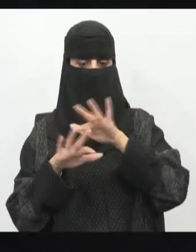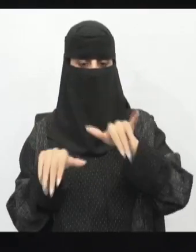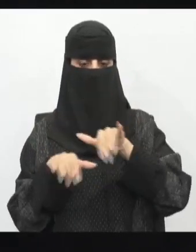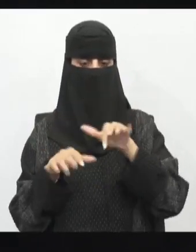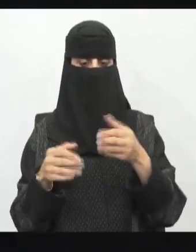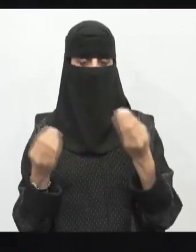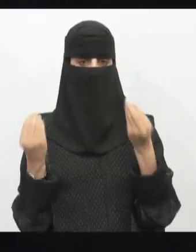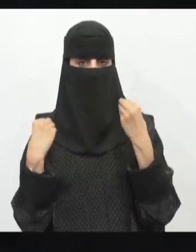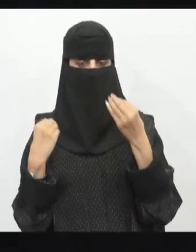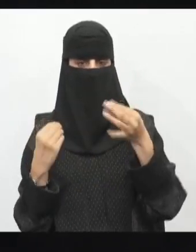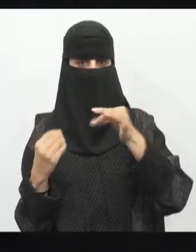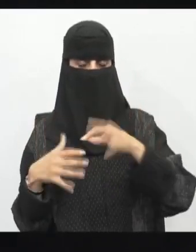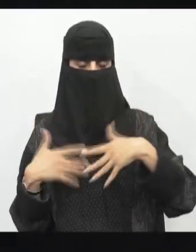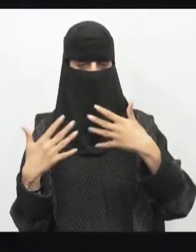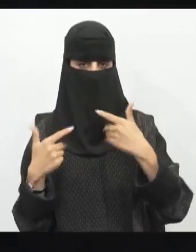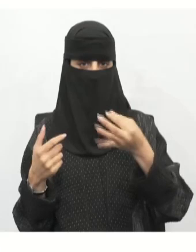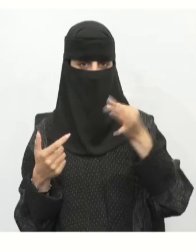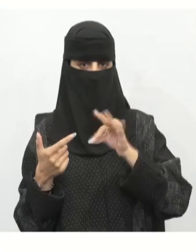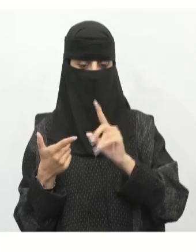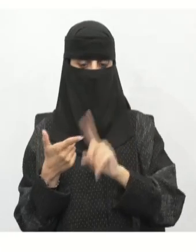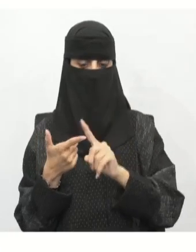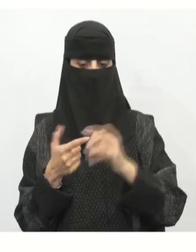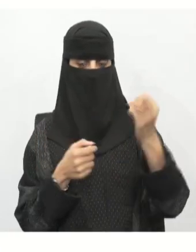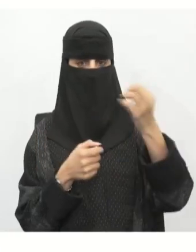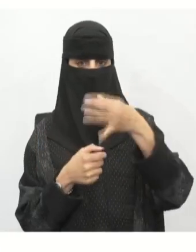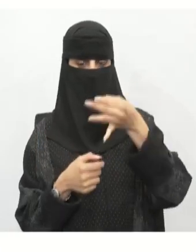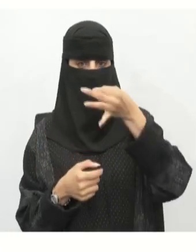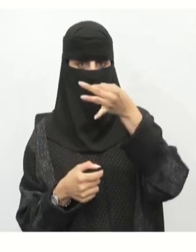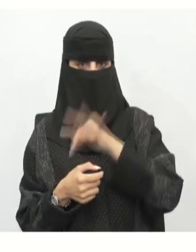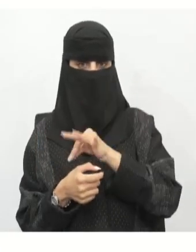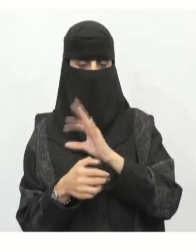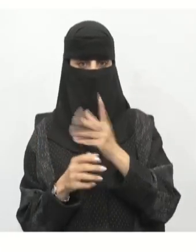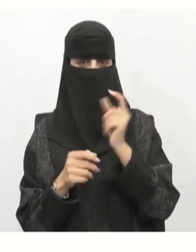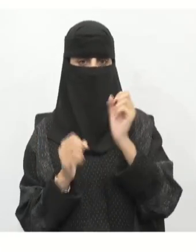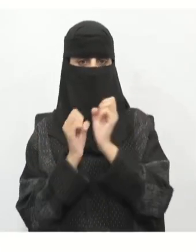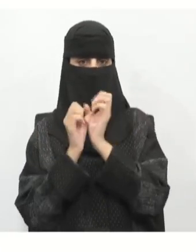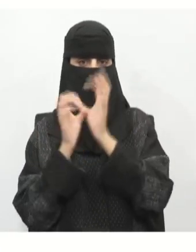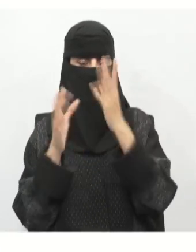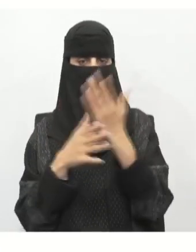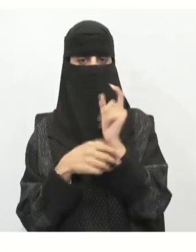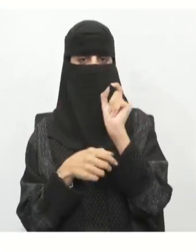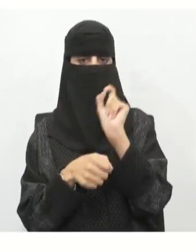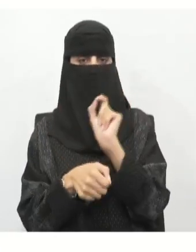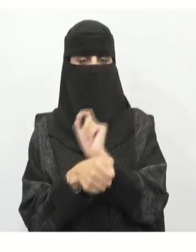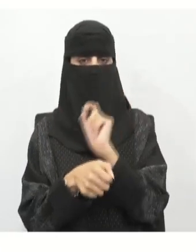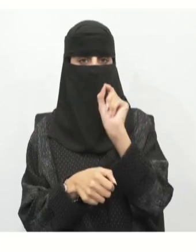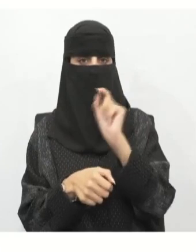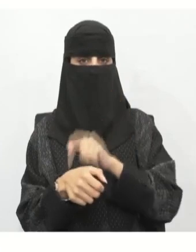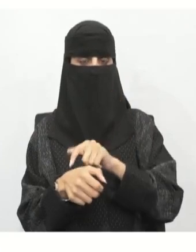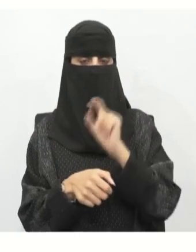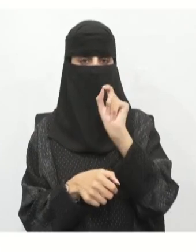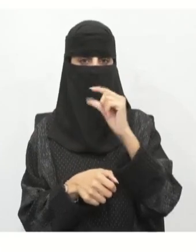تمد الجسم بفيتامين دال ثالثا امارس الهوايات والالعاب البدنيه